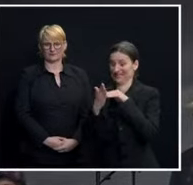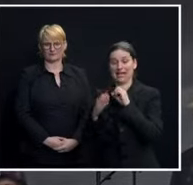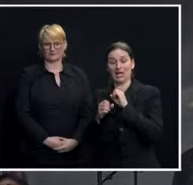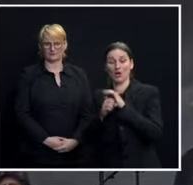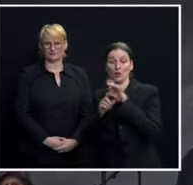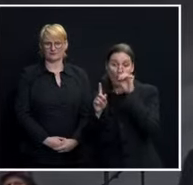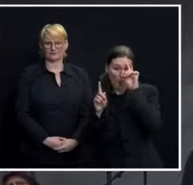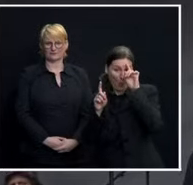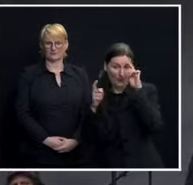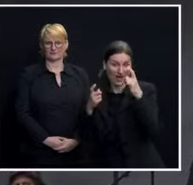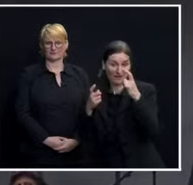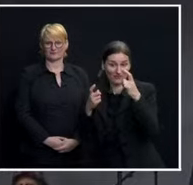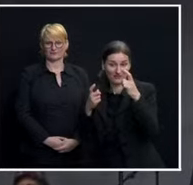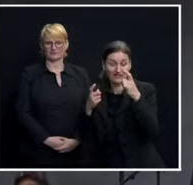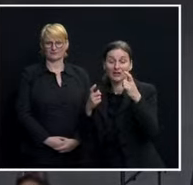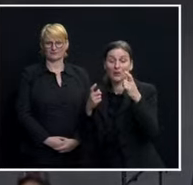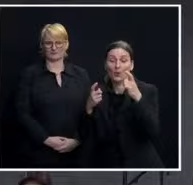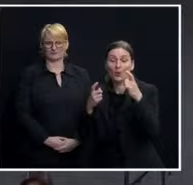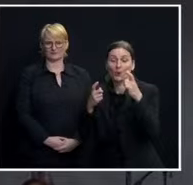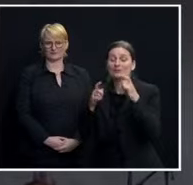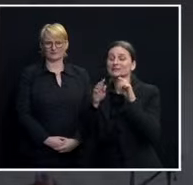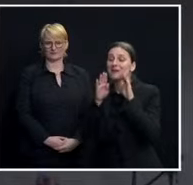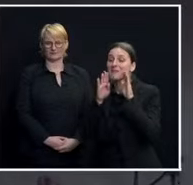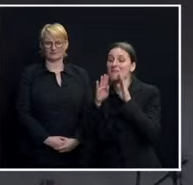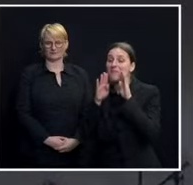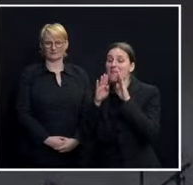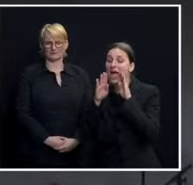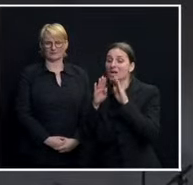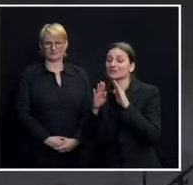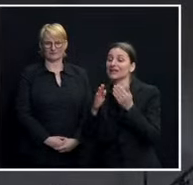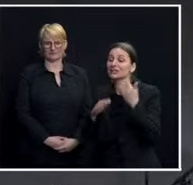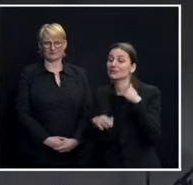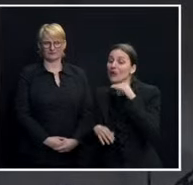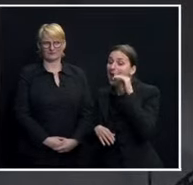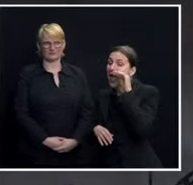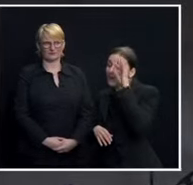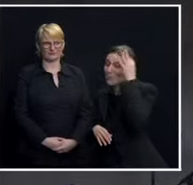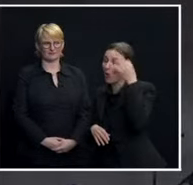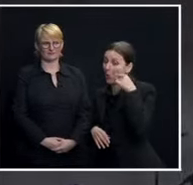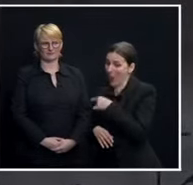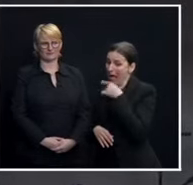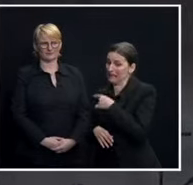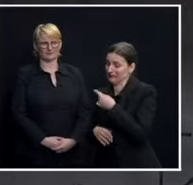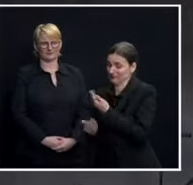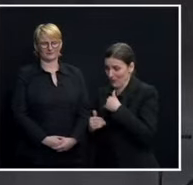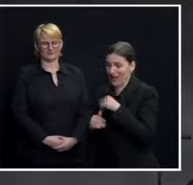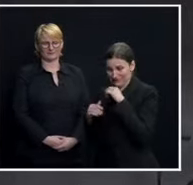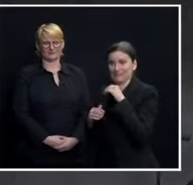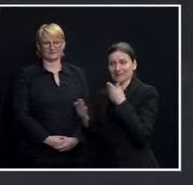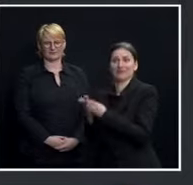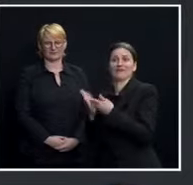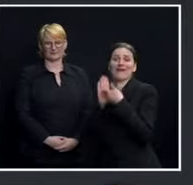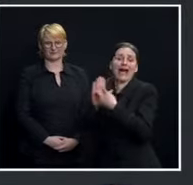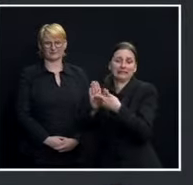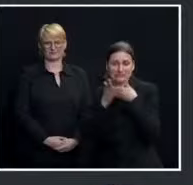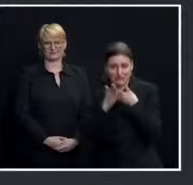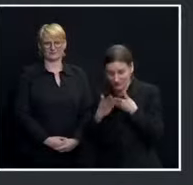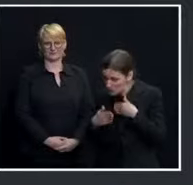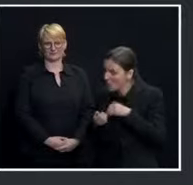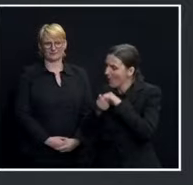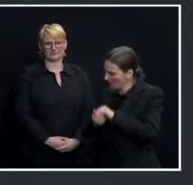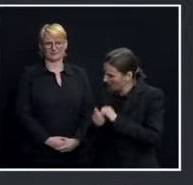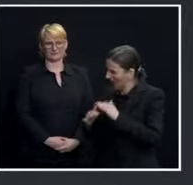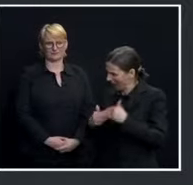Coronavirus von Meerschweinchen aus der Mongolei ursprünglich kommt. Und das fand ich schon